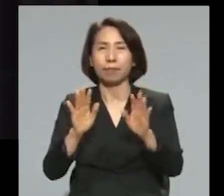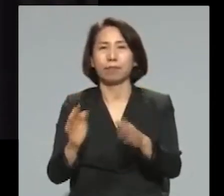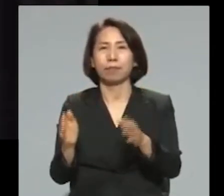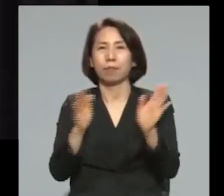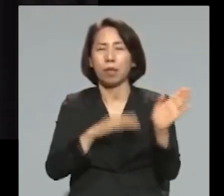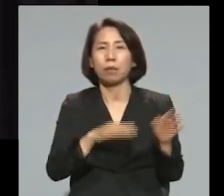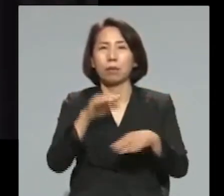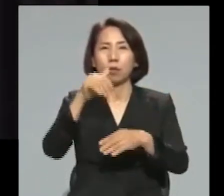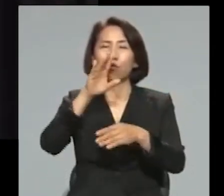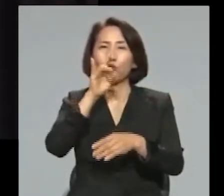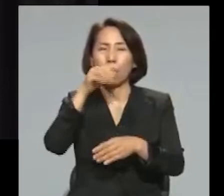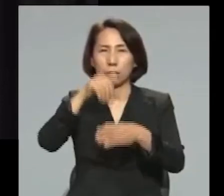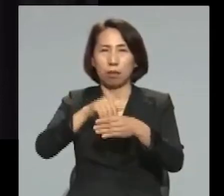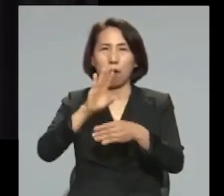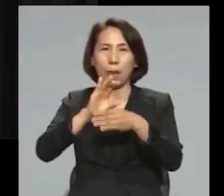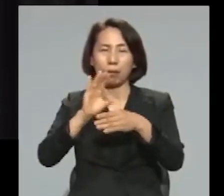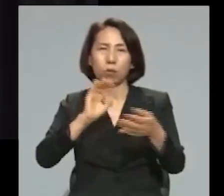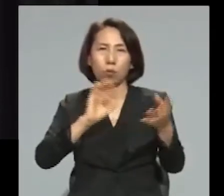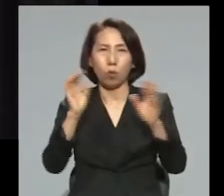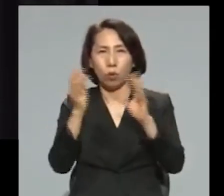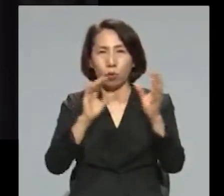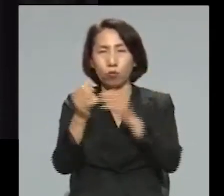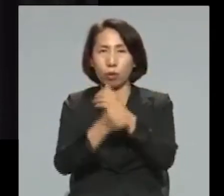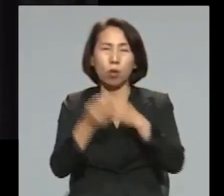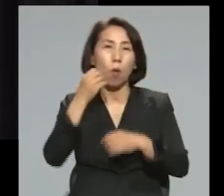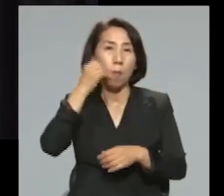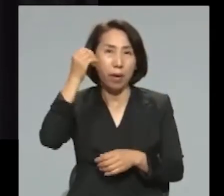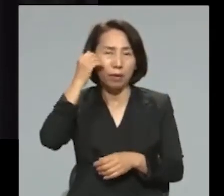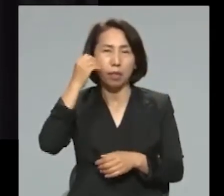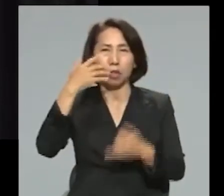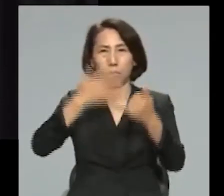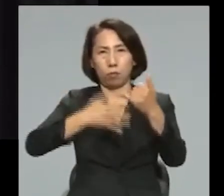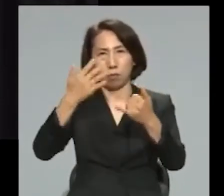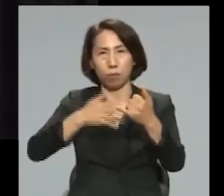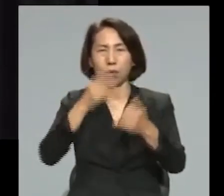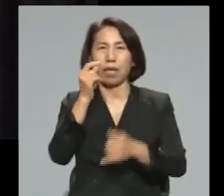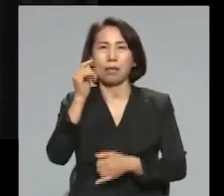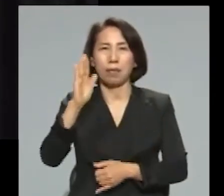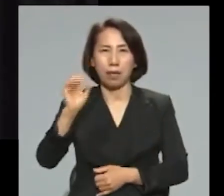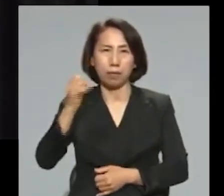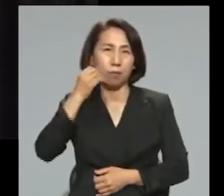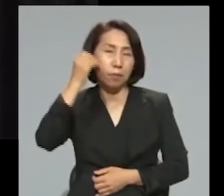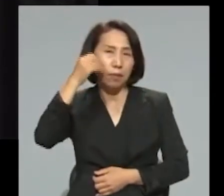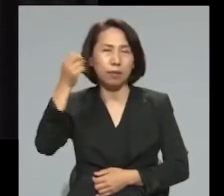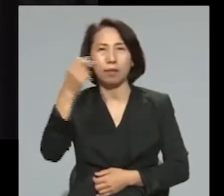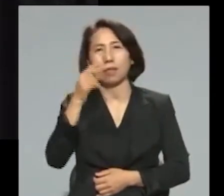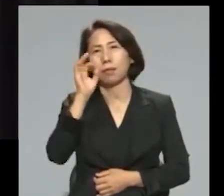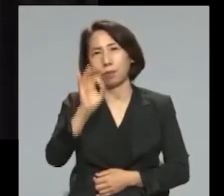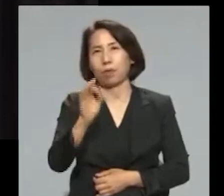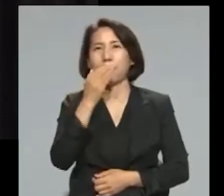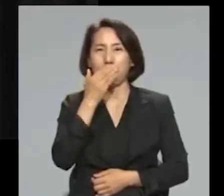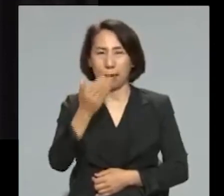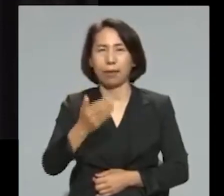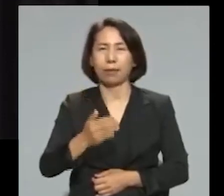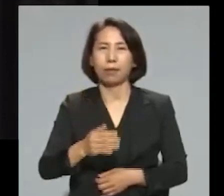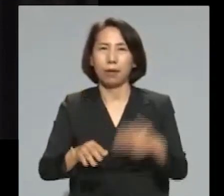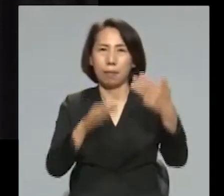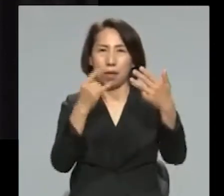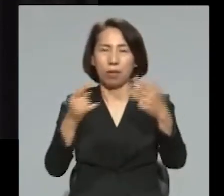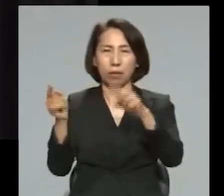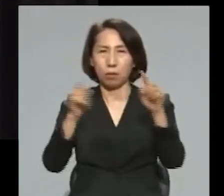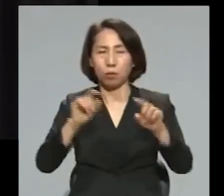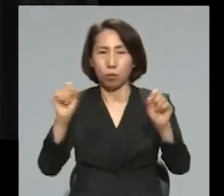방송은 중앙선거방송토론위원회의 홈페이지와 유튜브, KBS 홈페이지를 통해 다시 보실 수 있습니다. 제8회